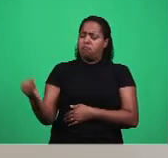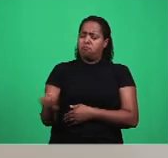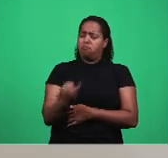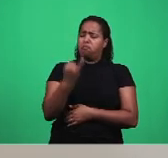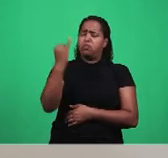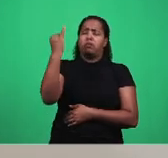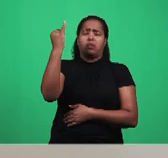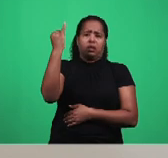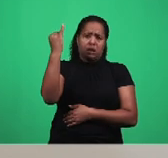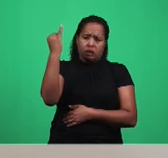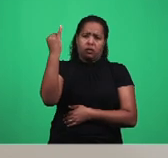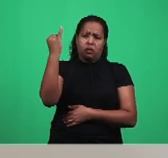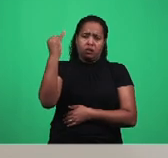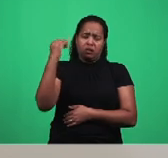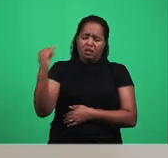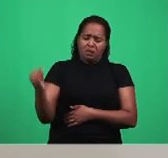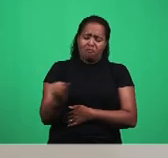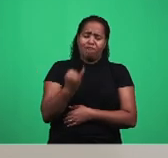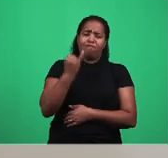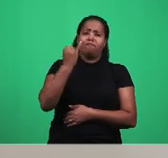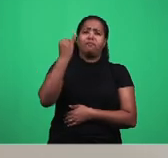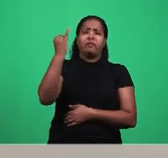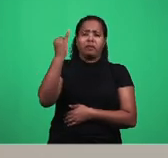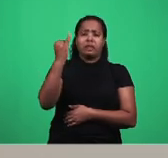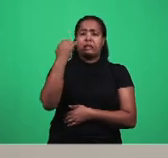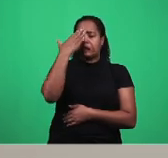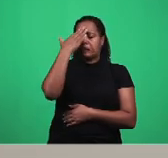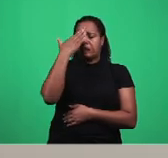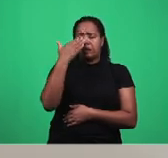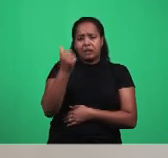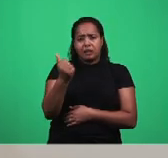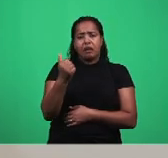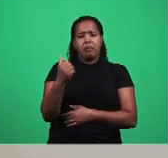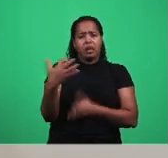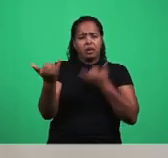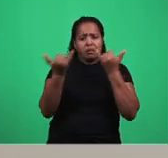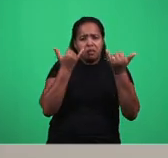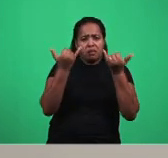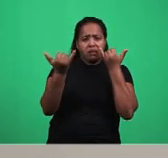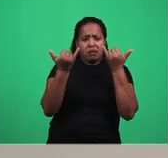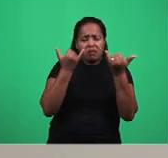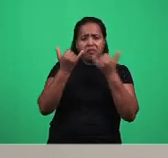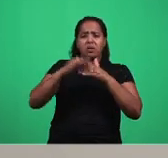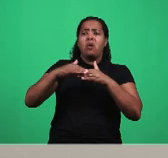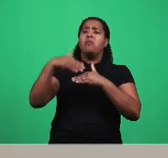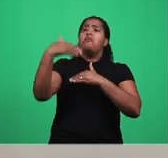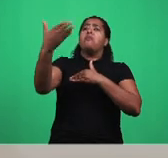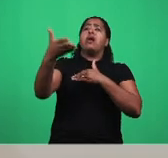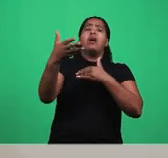cela. C'est une information qui vient du dehors, des gens